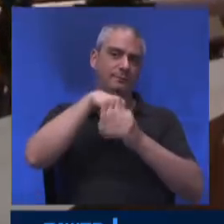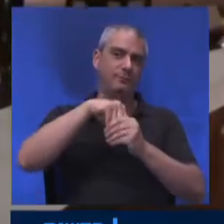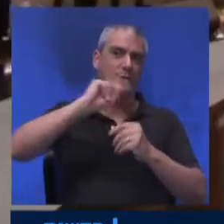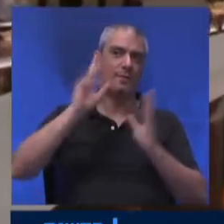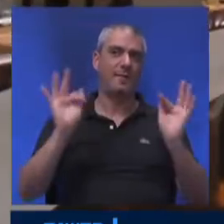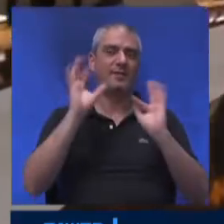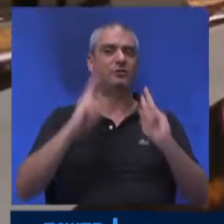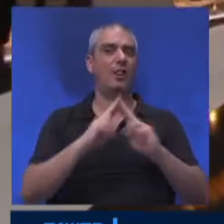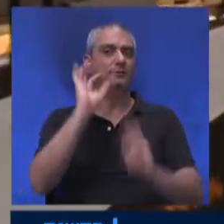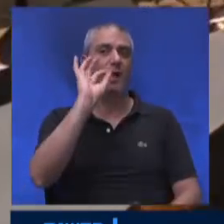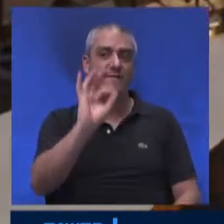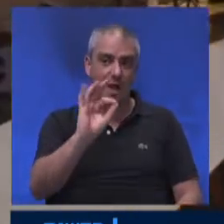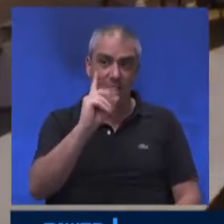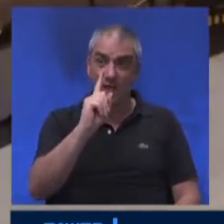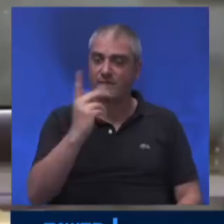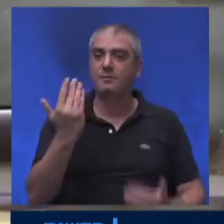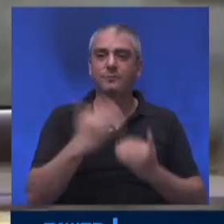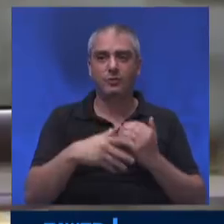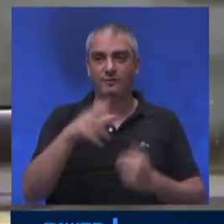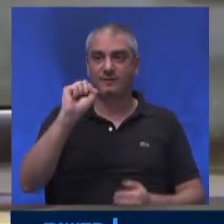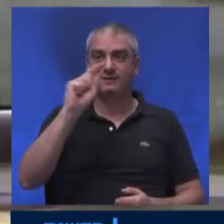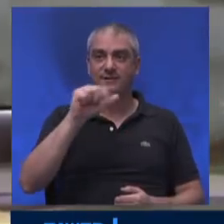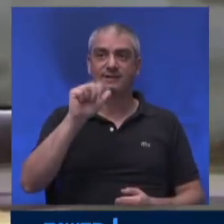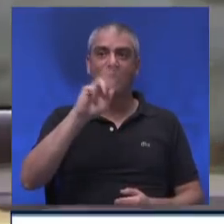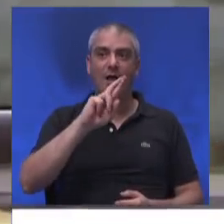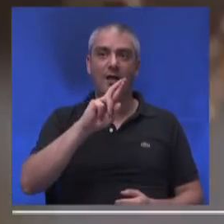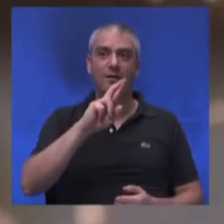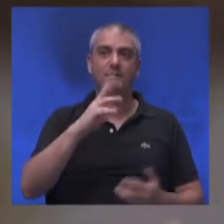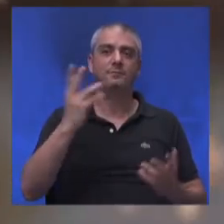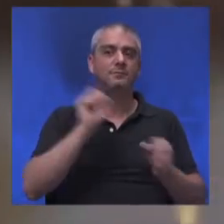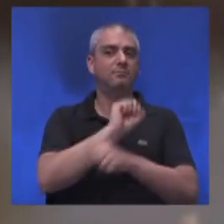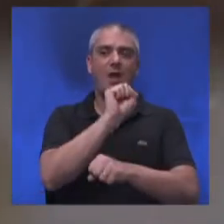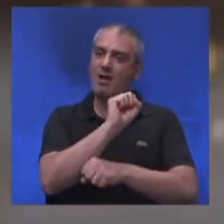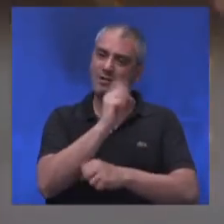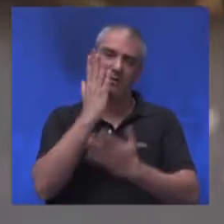אבל אחרי הכל, כשמדובר בסזר, המחאה היא כבר חלק מהמסורת.